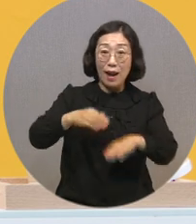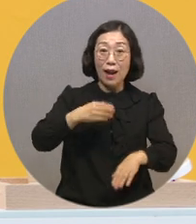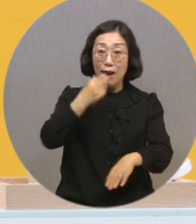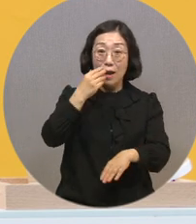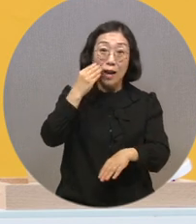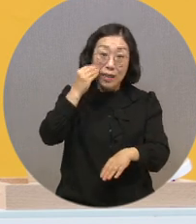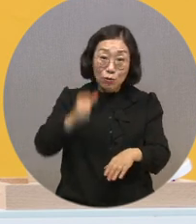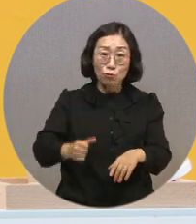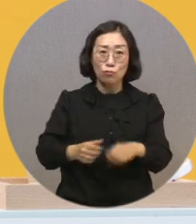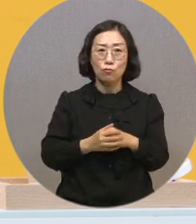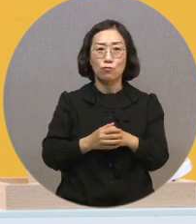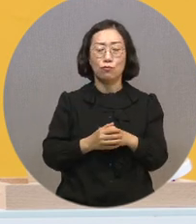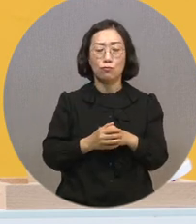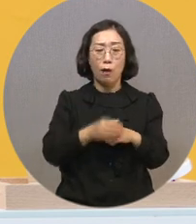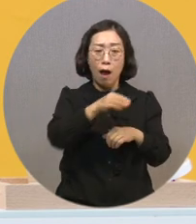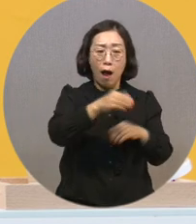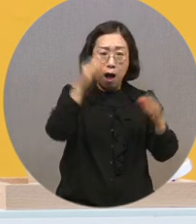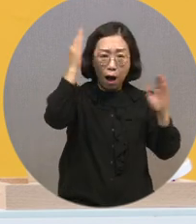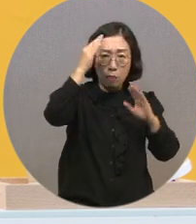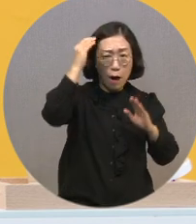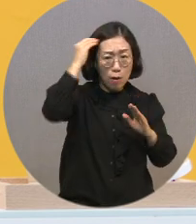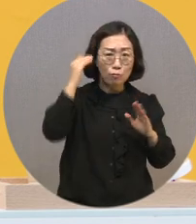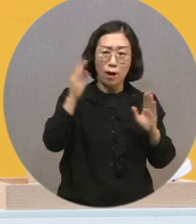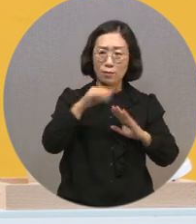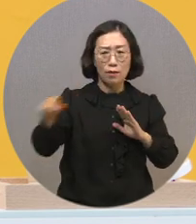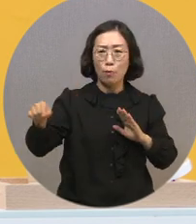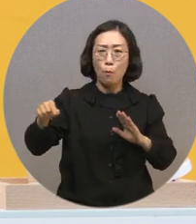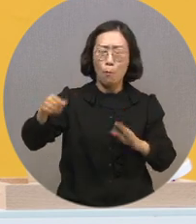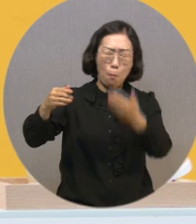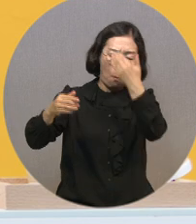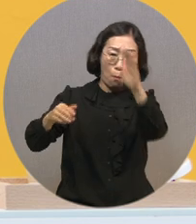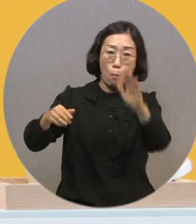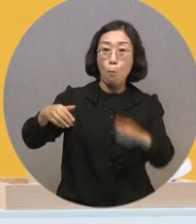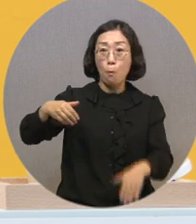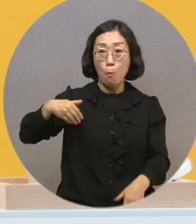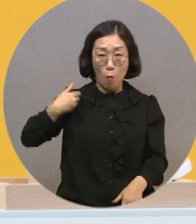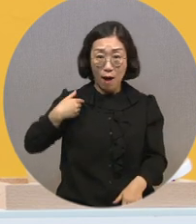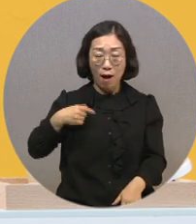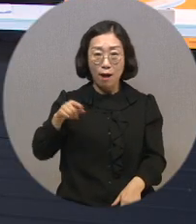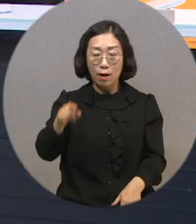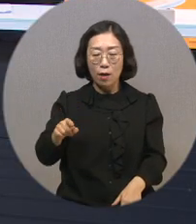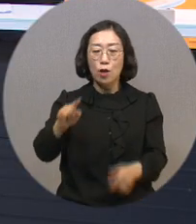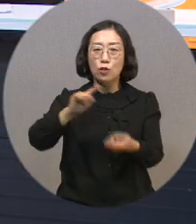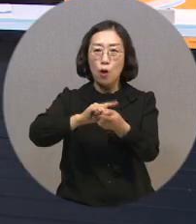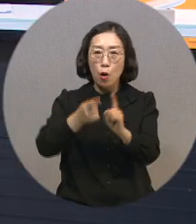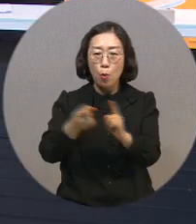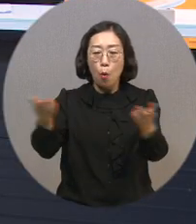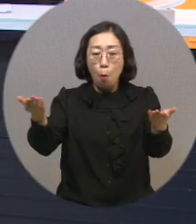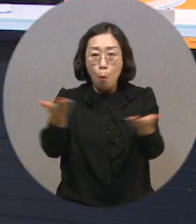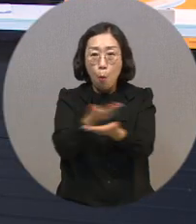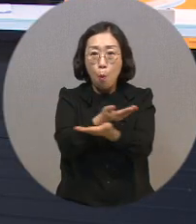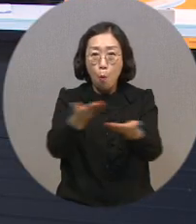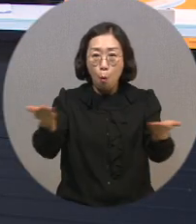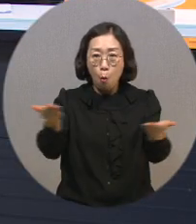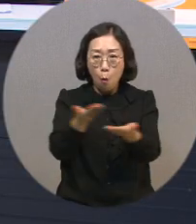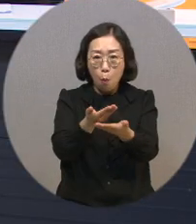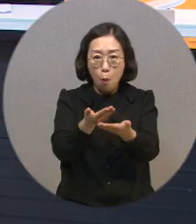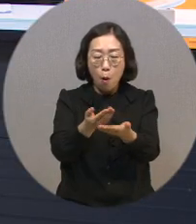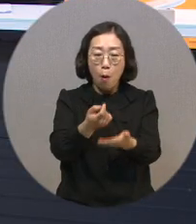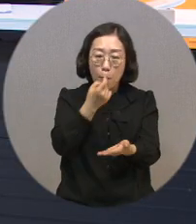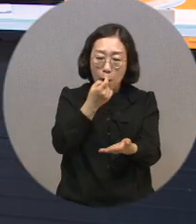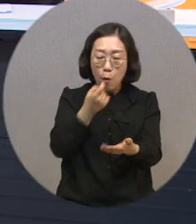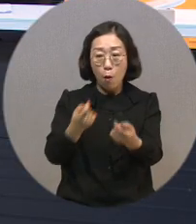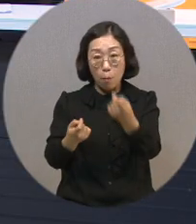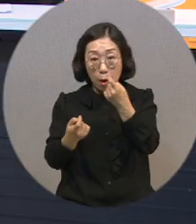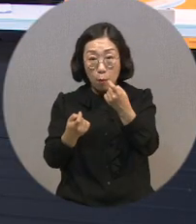아이는 또 모르니까 서로를 쌍방향으로 하면서 문화에 서로 이해하고 공존하고 네.